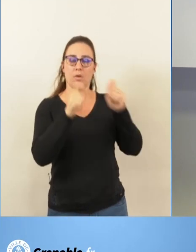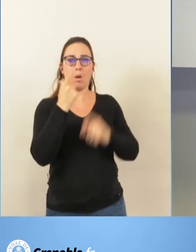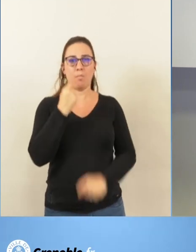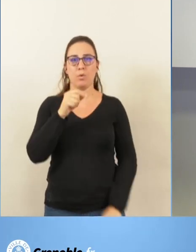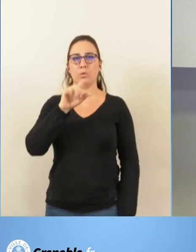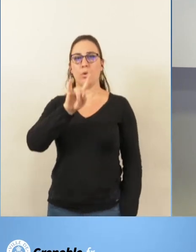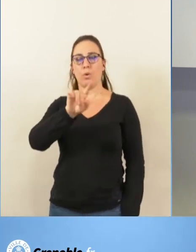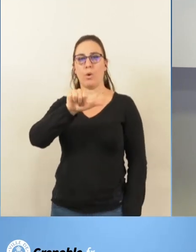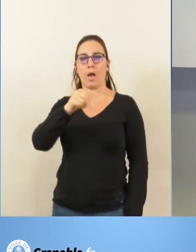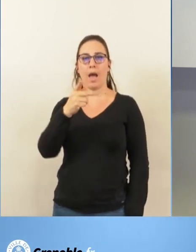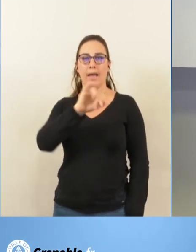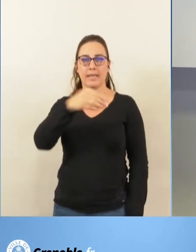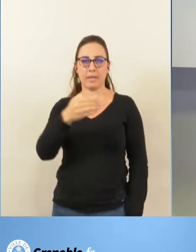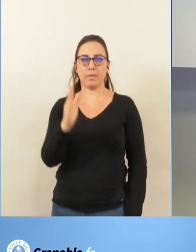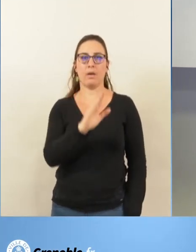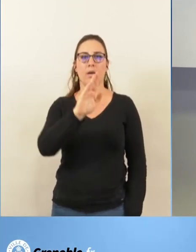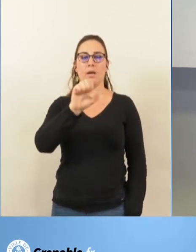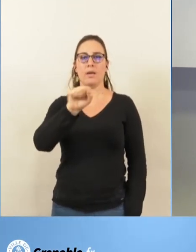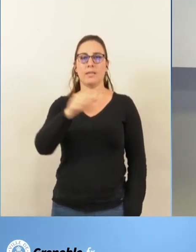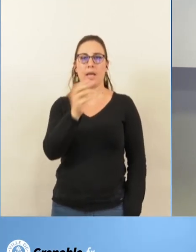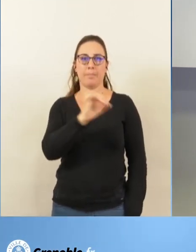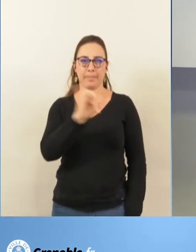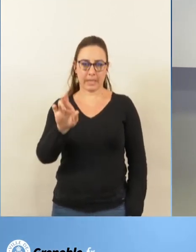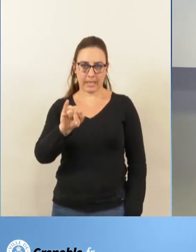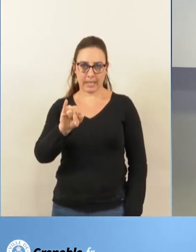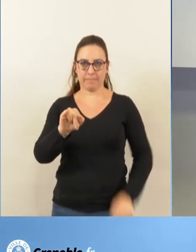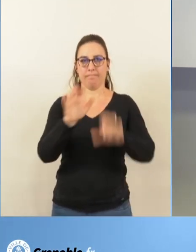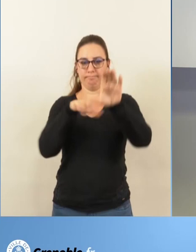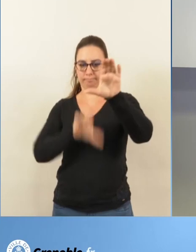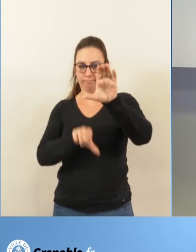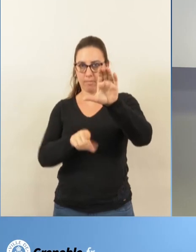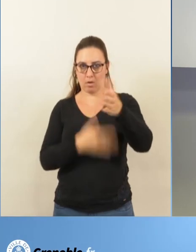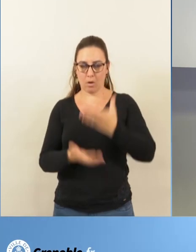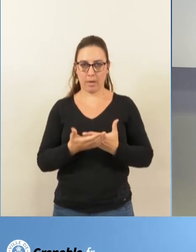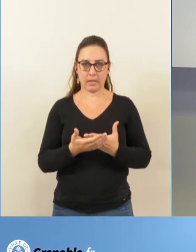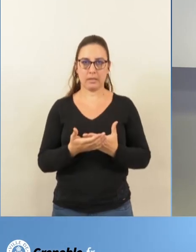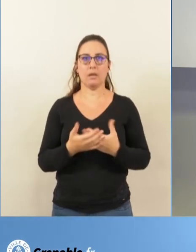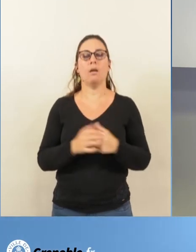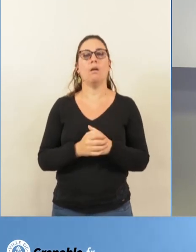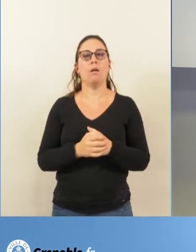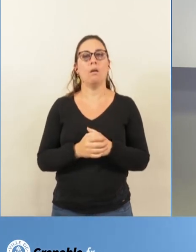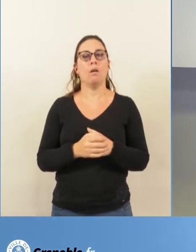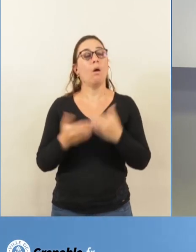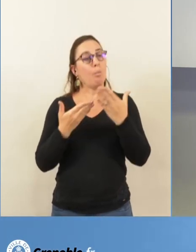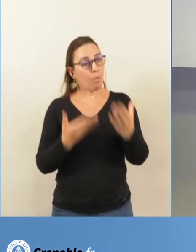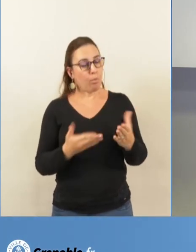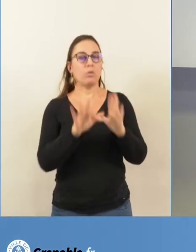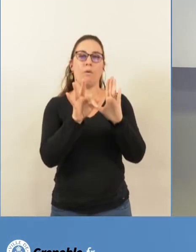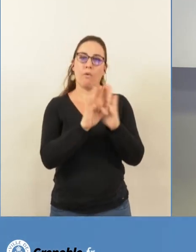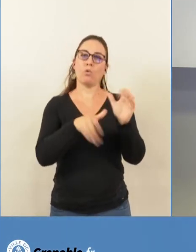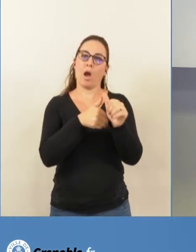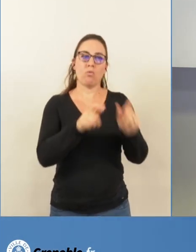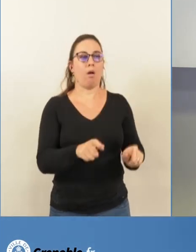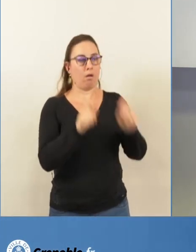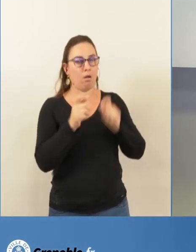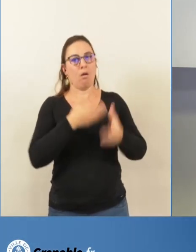Sabri et de remplacer le dernier paragraphe du corps la délibération par il vous est proposé de lui retirer sa fonction de l'adjoint ni